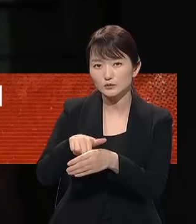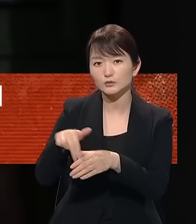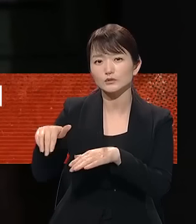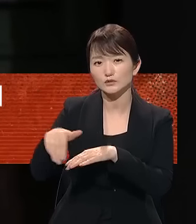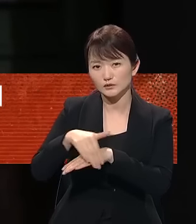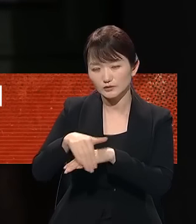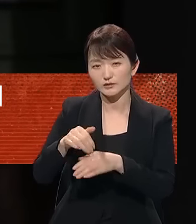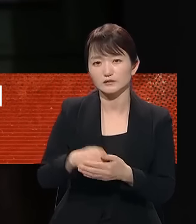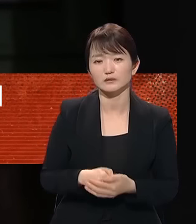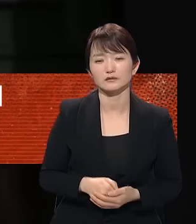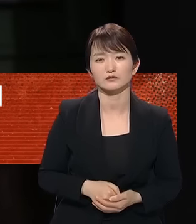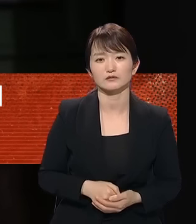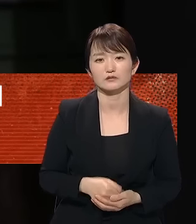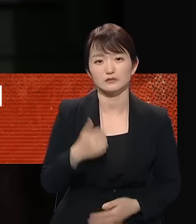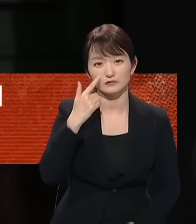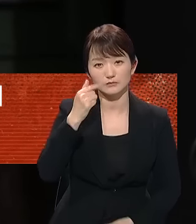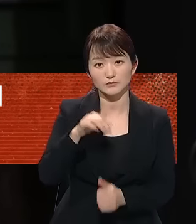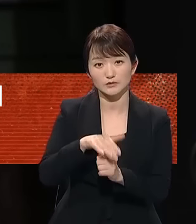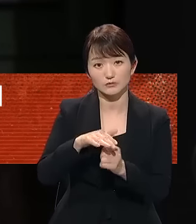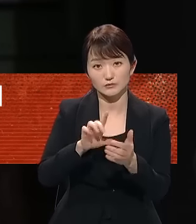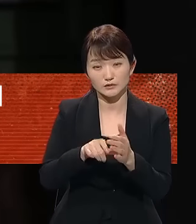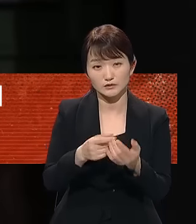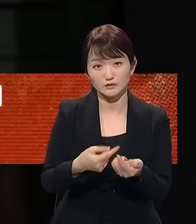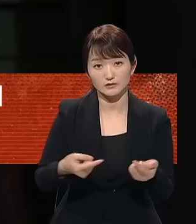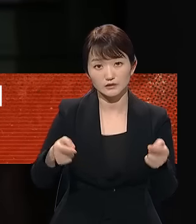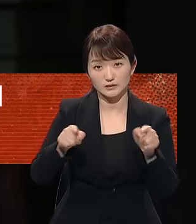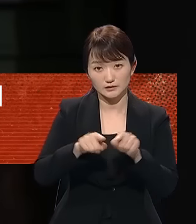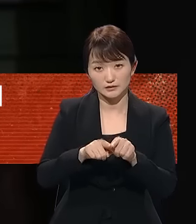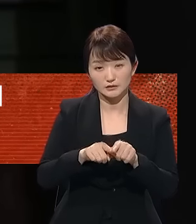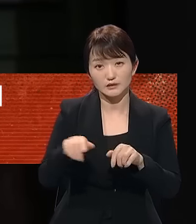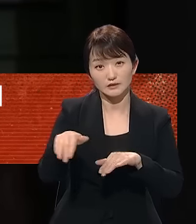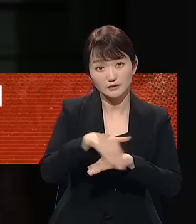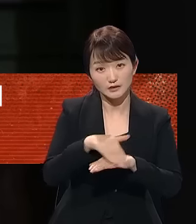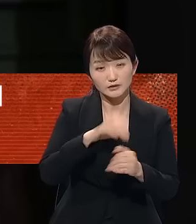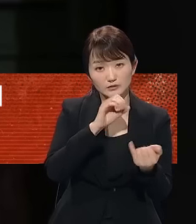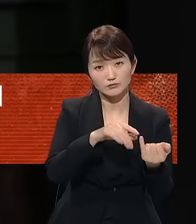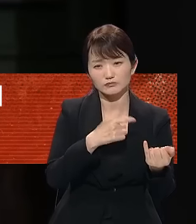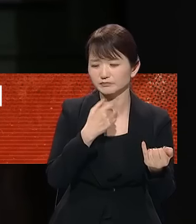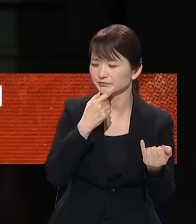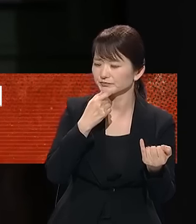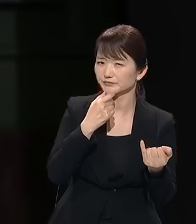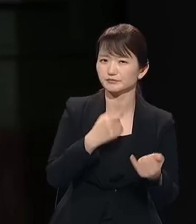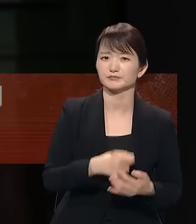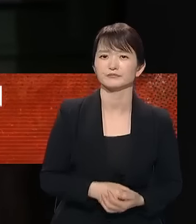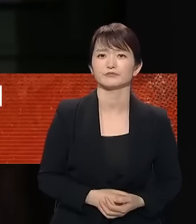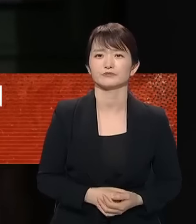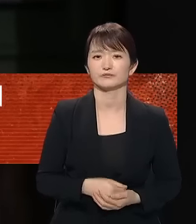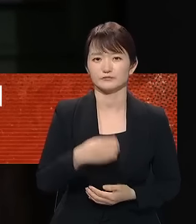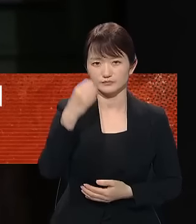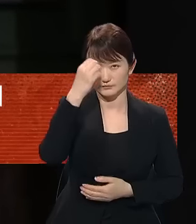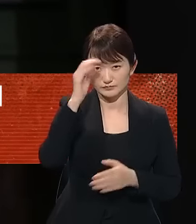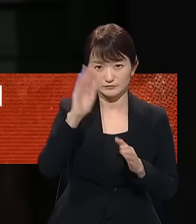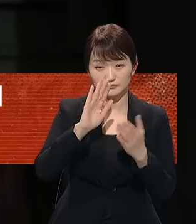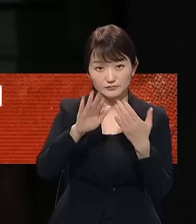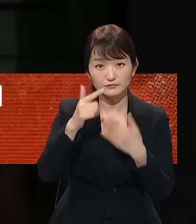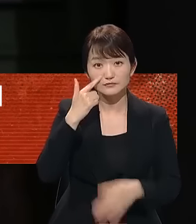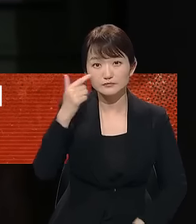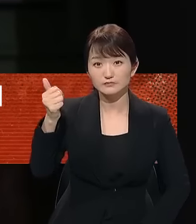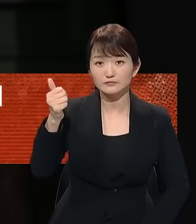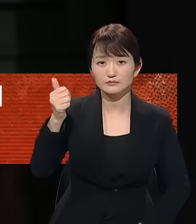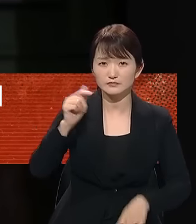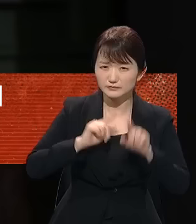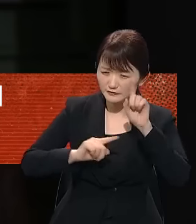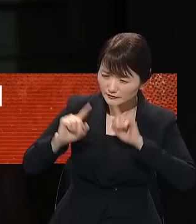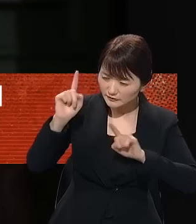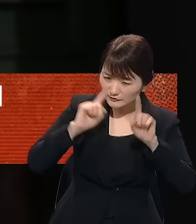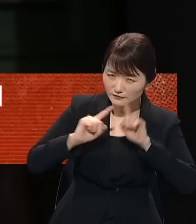다녔습니다. 제보자는 아버지가 어린 시절부터 늘 같이 다니자고 강요했지만 번번이 거절했고 대신 고등학생 이후에 이 아버지에 대한 상처를